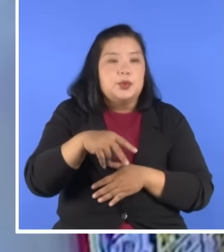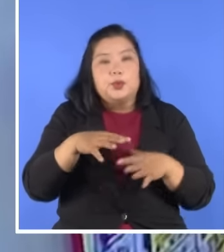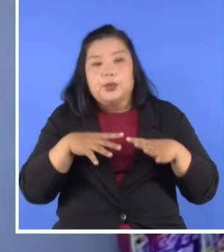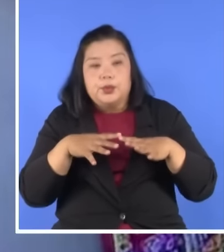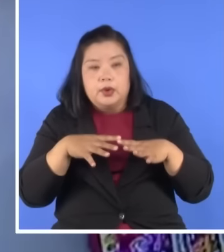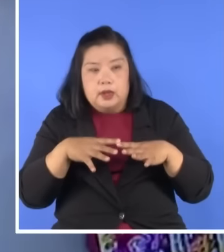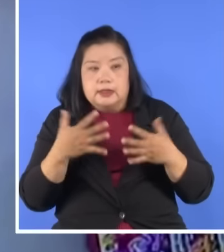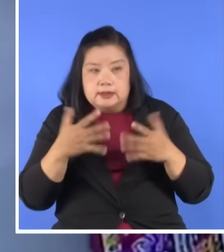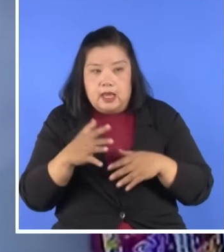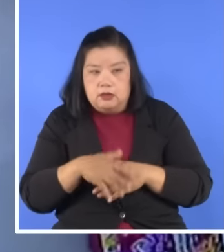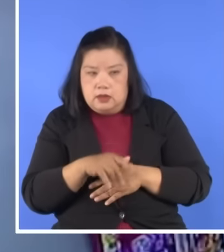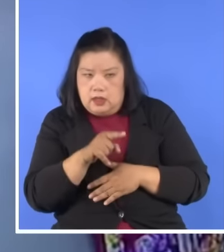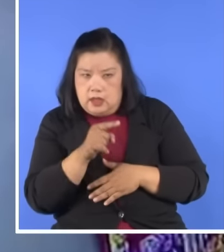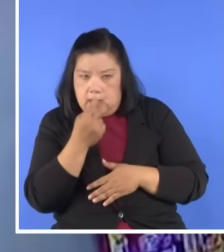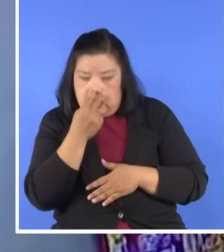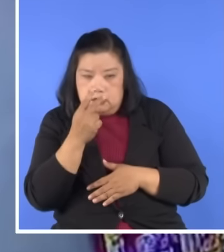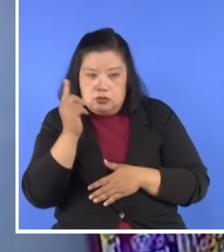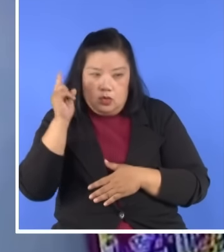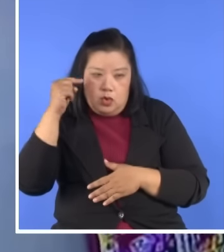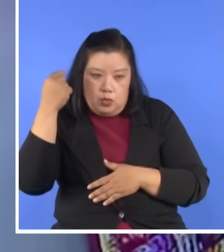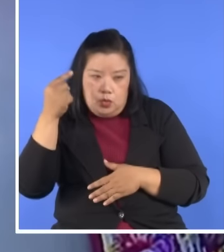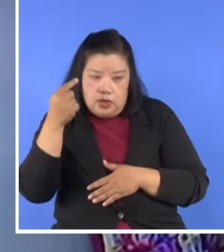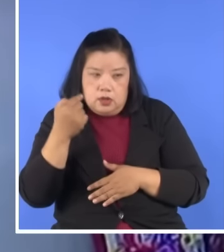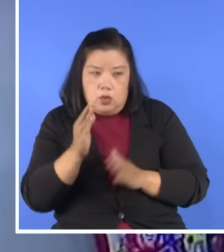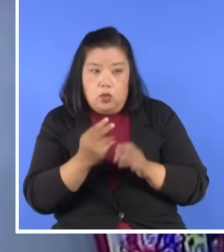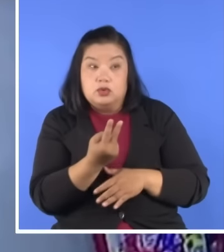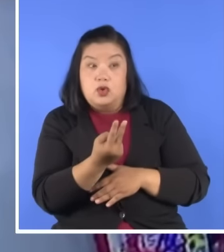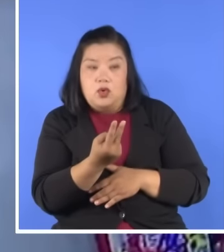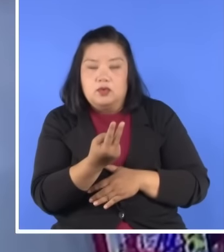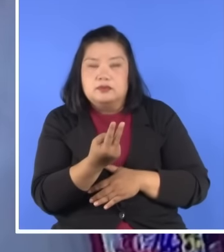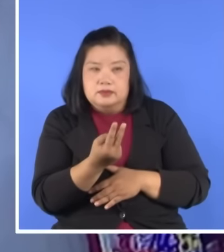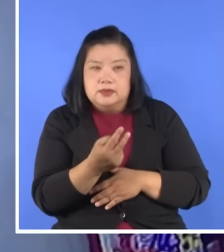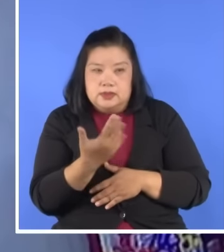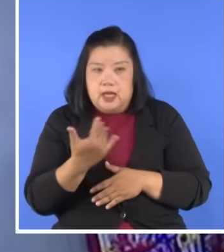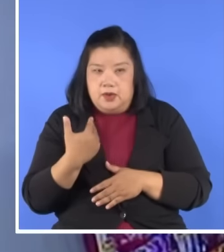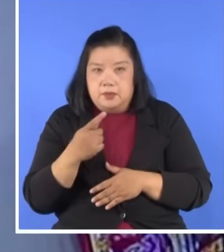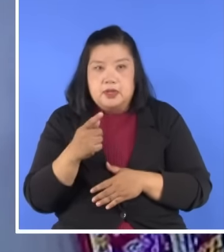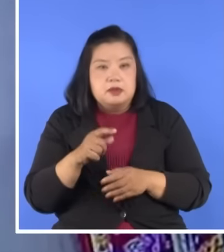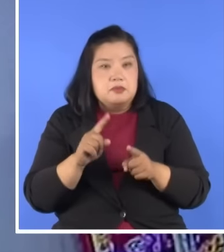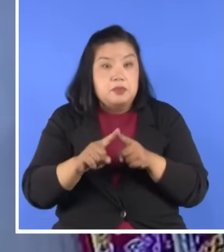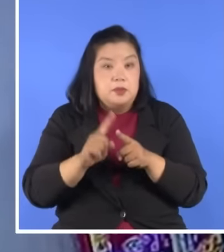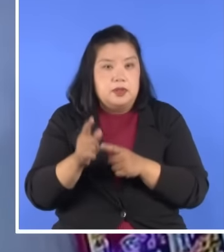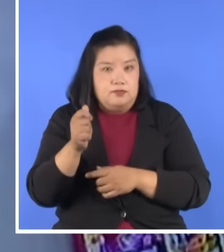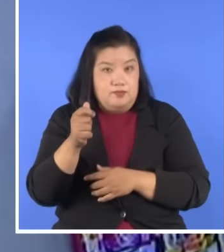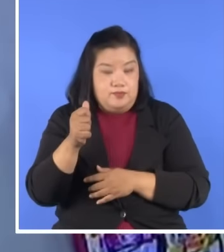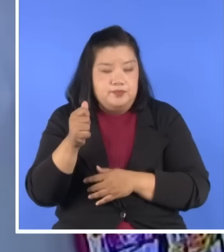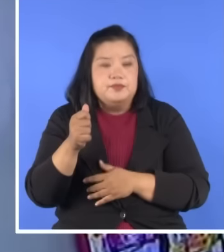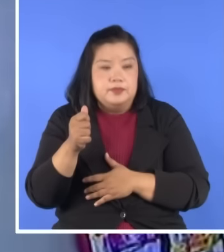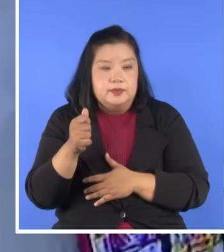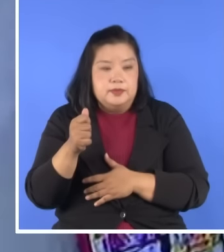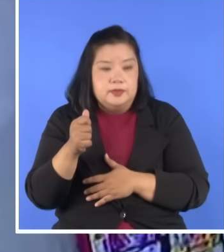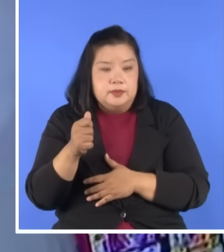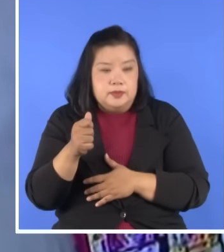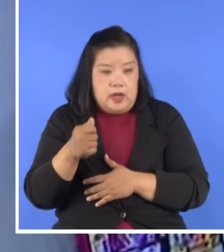เหตุเห็นว่าในร้านเนี่ยมีพนักงานสาวอยู่แค่ 2คนเท่านั้นก็เลยตัดสินใจเนี่ยเอามีดที่พกมาเอามีดที่พกมานี่น้องๆก็